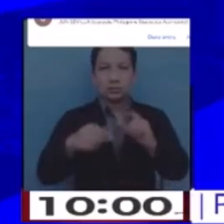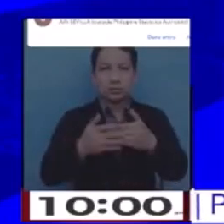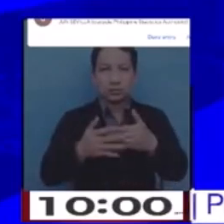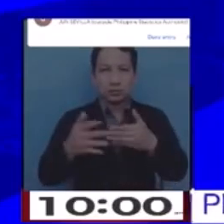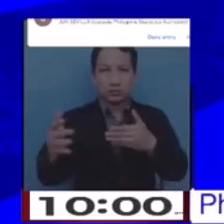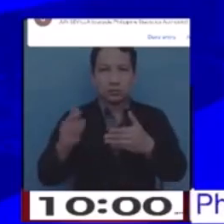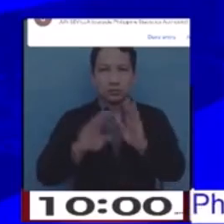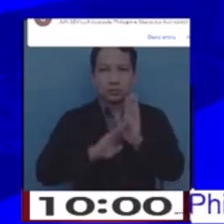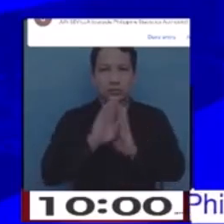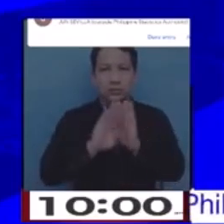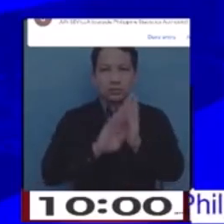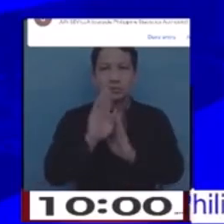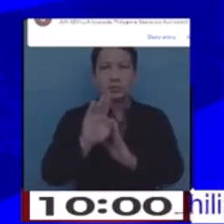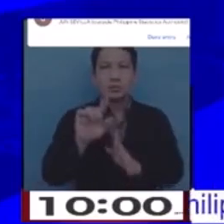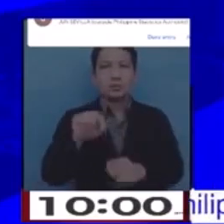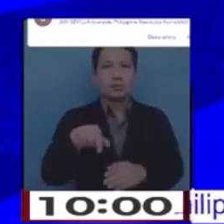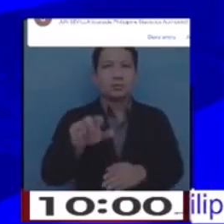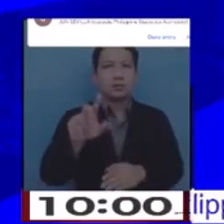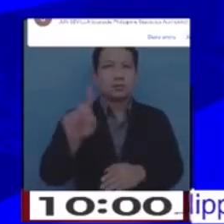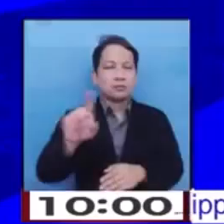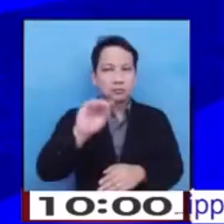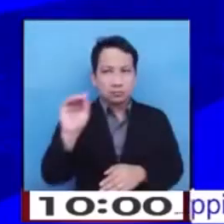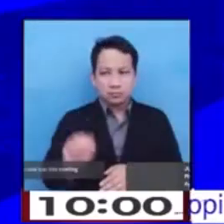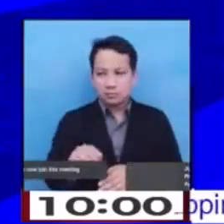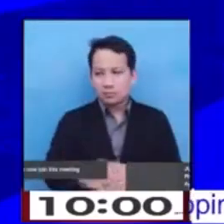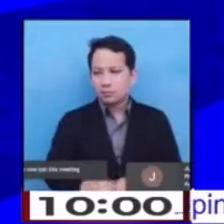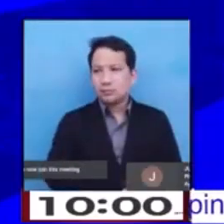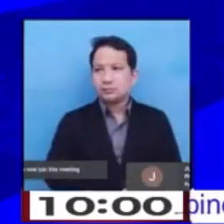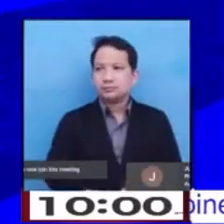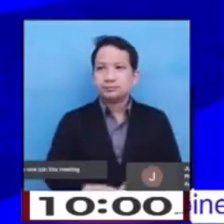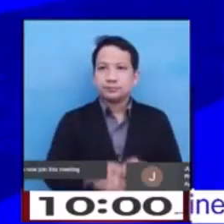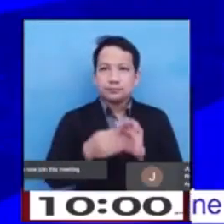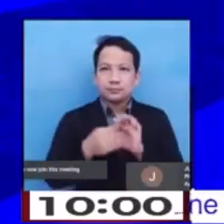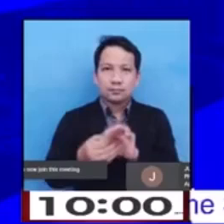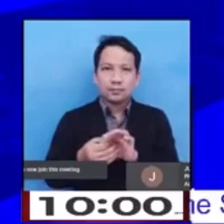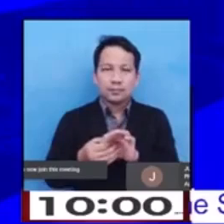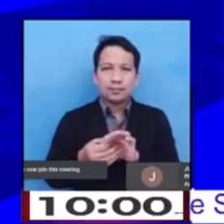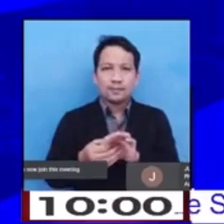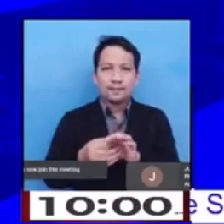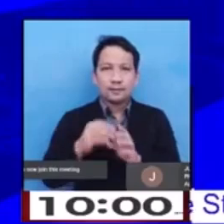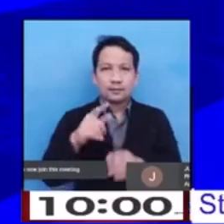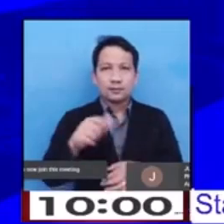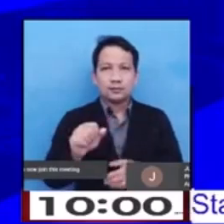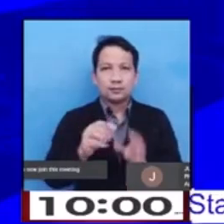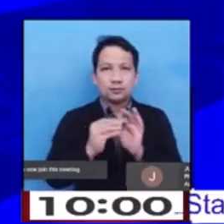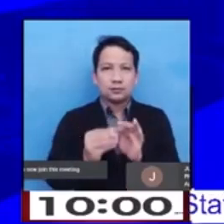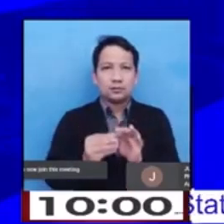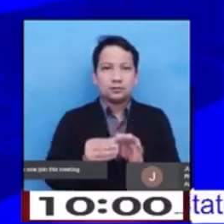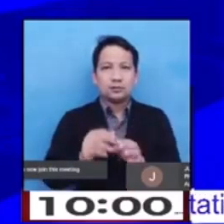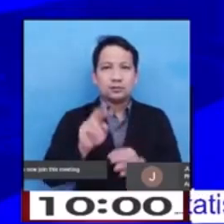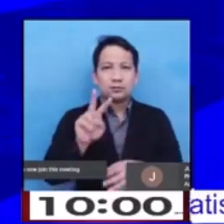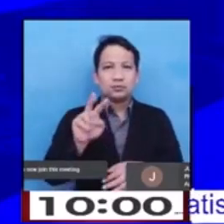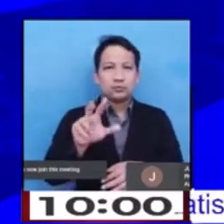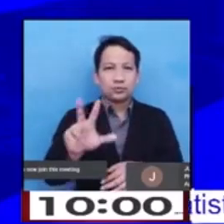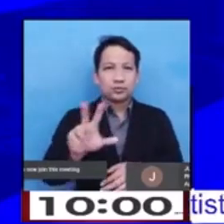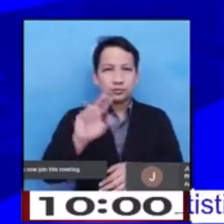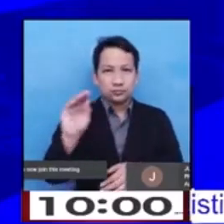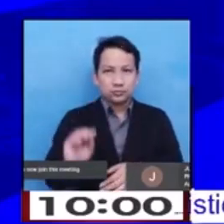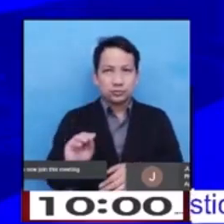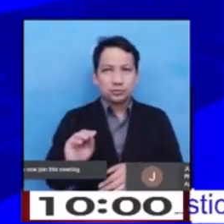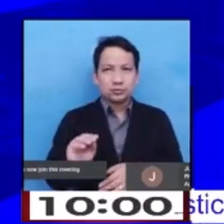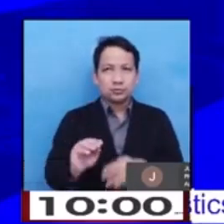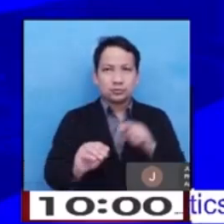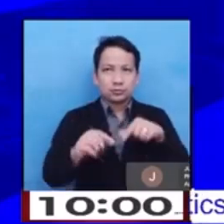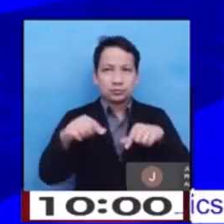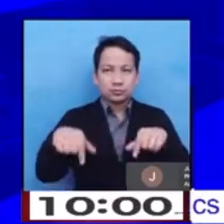pataas na 1.1%. Sa kabilang dako, ang GNI ay nagtala ng 2.3% quarter-on-quarter